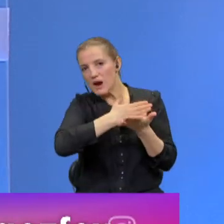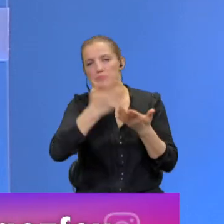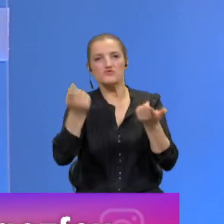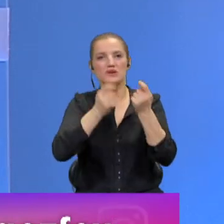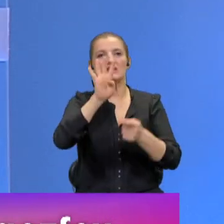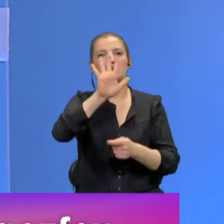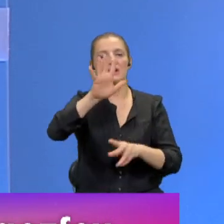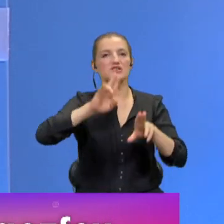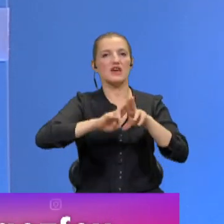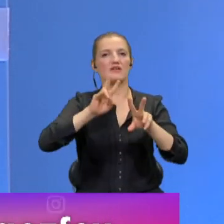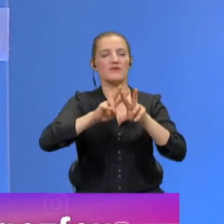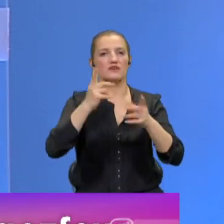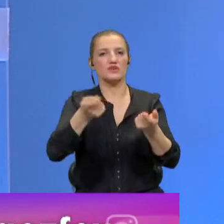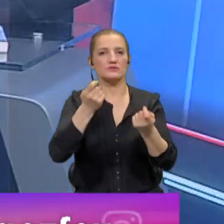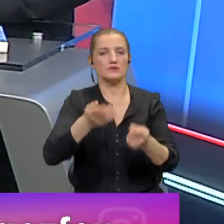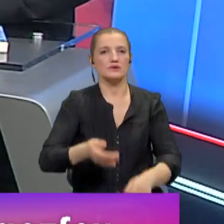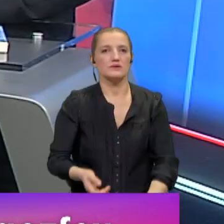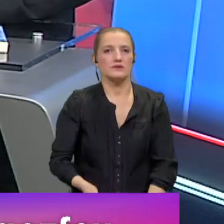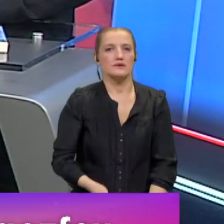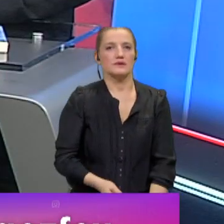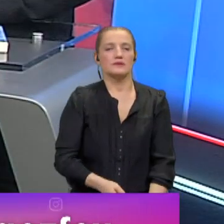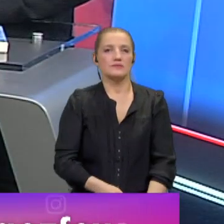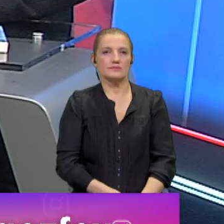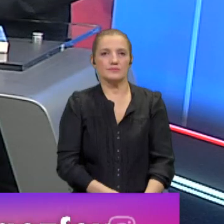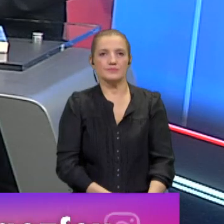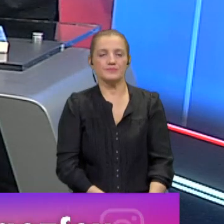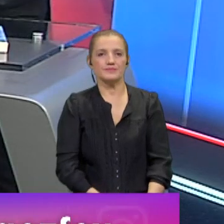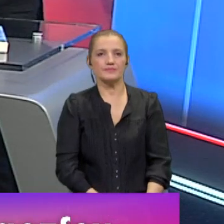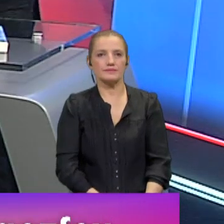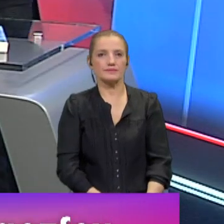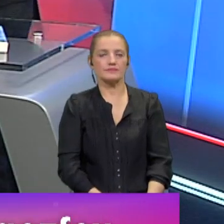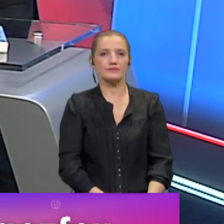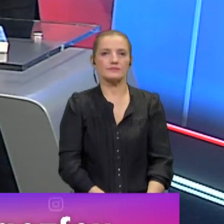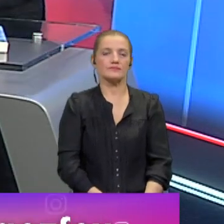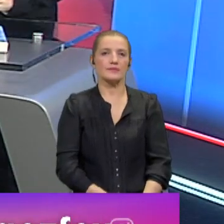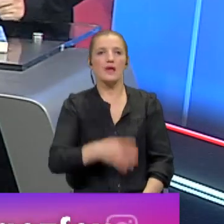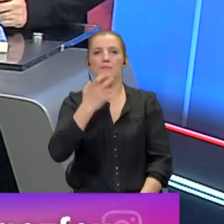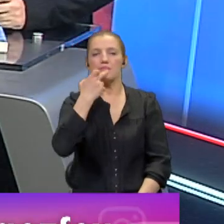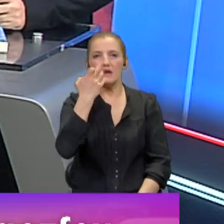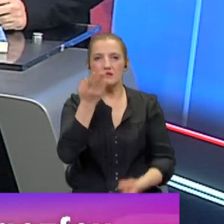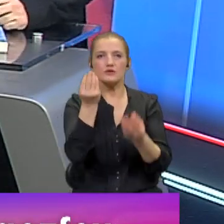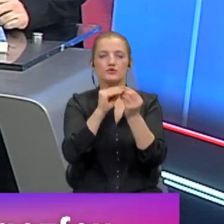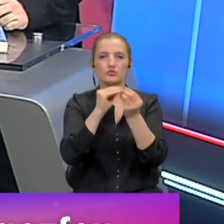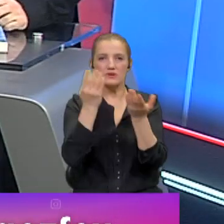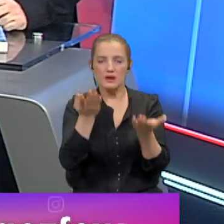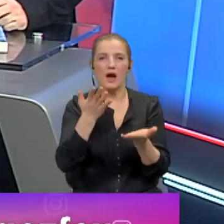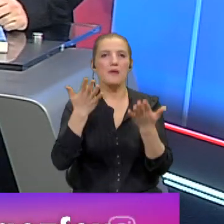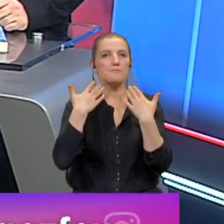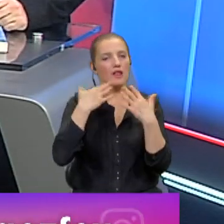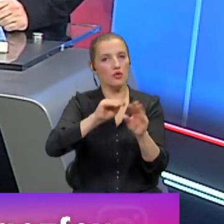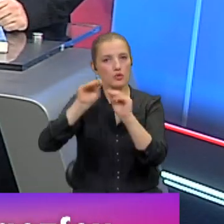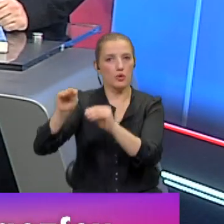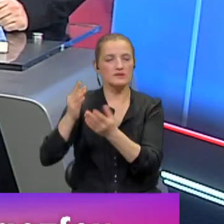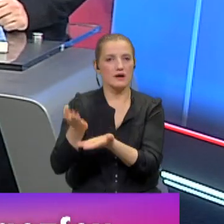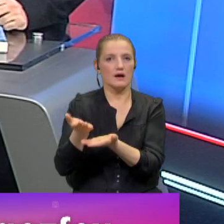kilowatt geliyorsa çalıştırmasına ya ne olacak ya vardır Bu dolabı var olmaz Olur peyniri var yumurtasız yöntemleri balkona